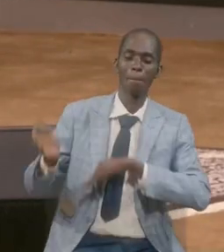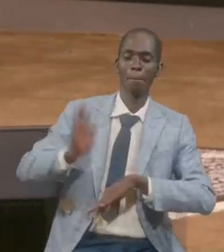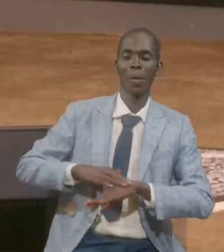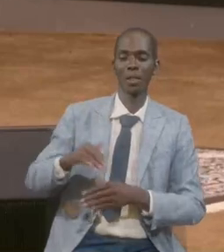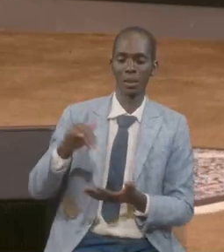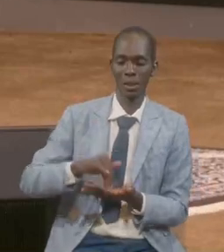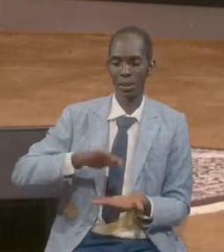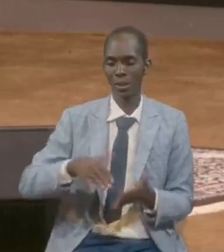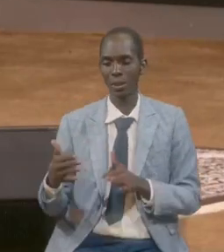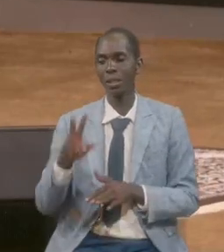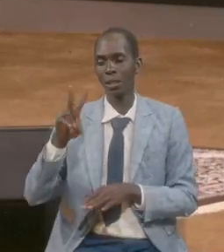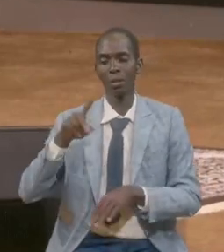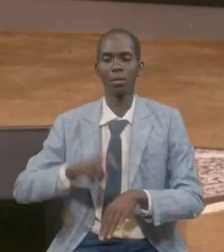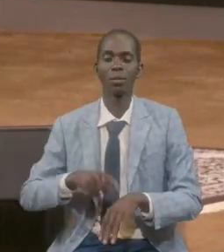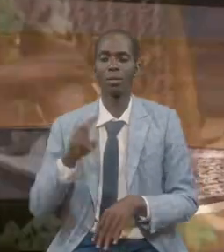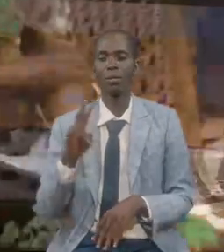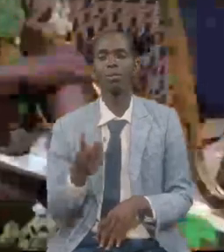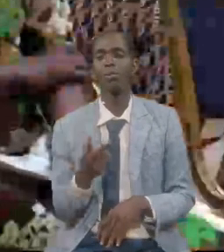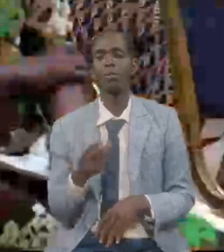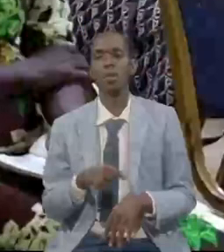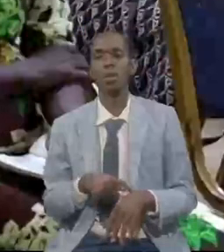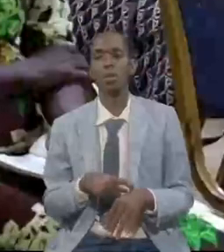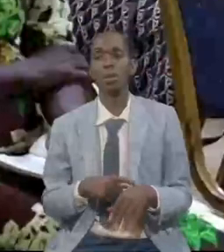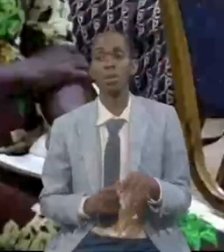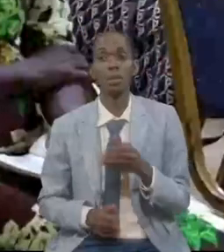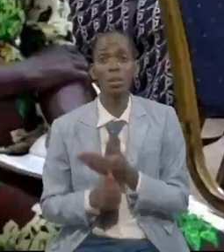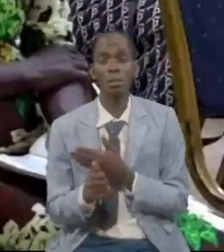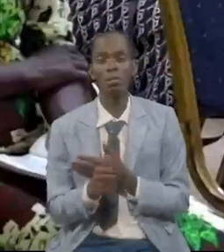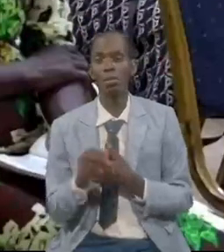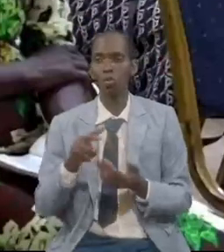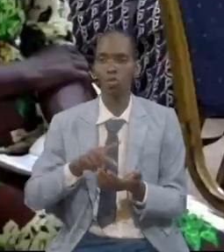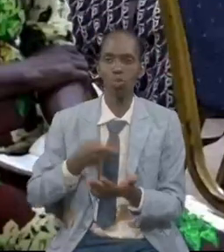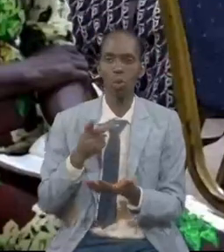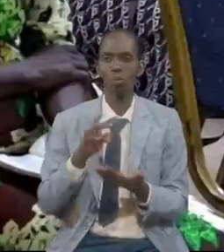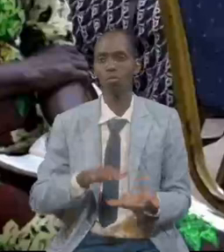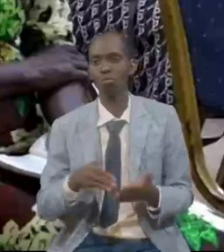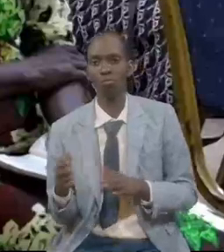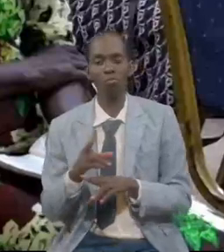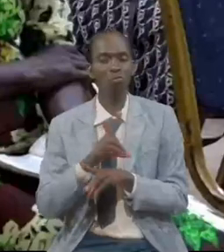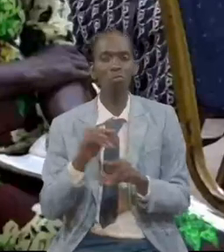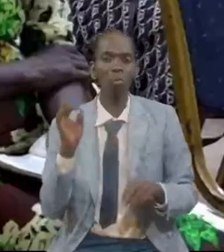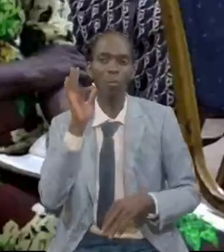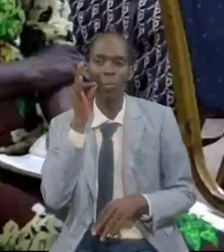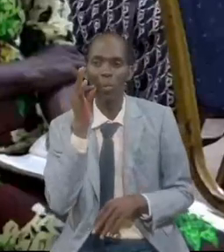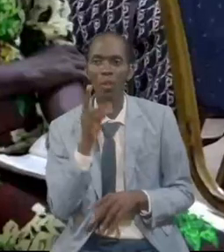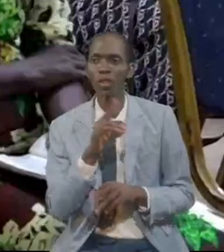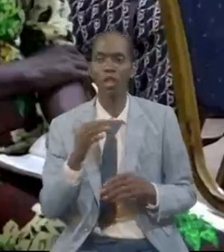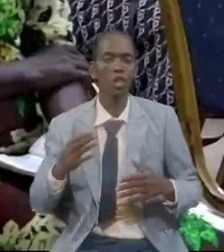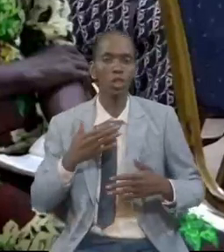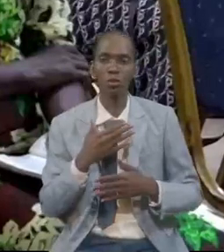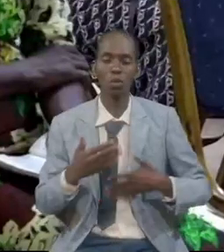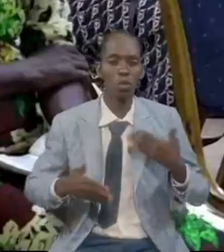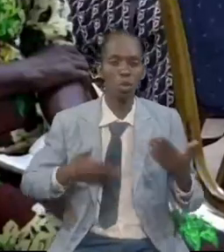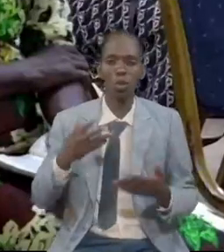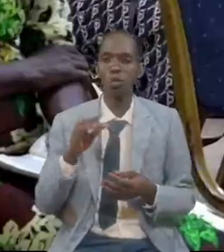est encore mort, encore la deuxième fois, très terrible. Deux fois mort, pas de fuite, pas de joie,